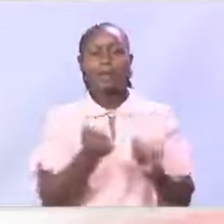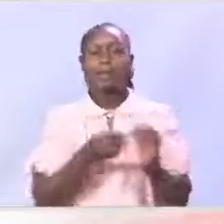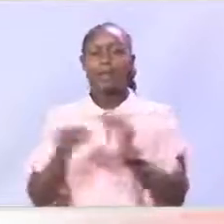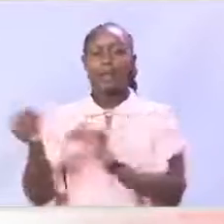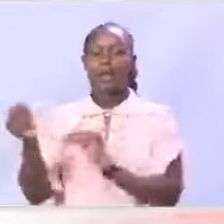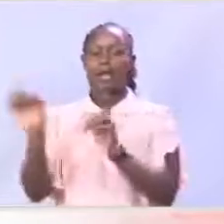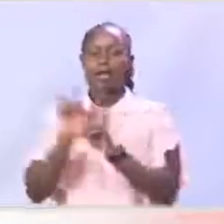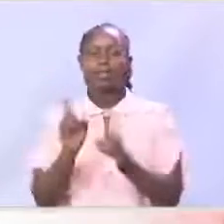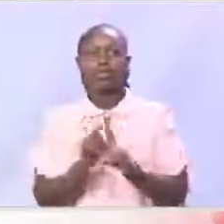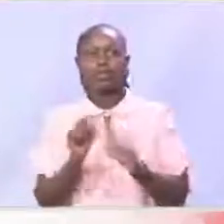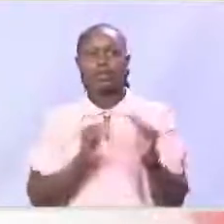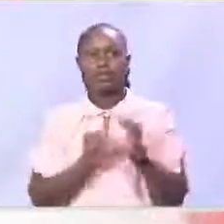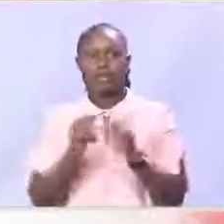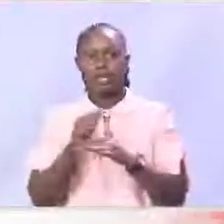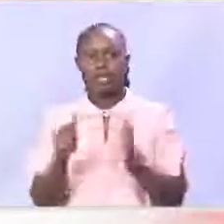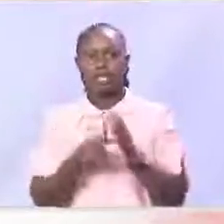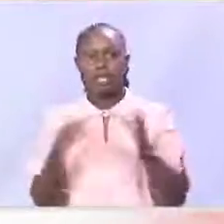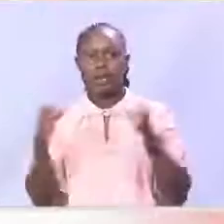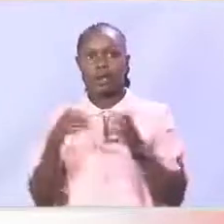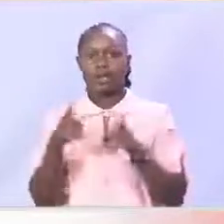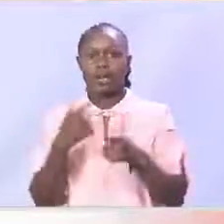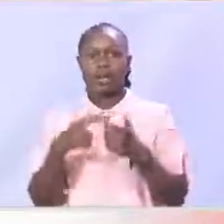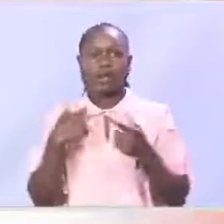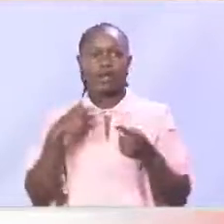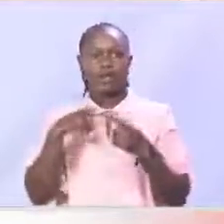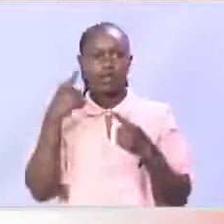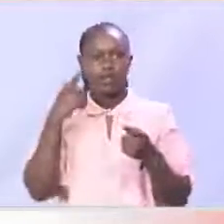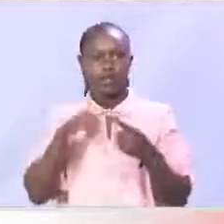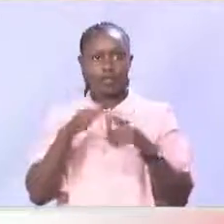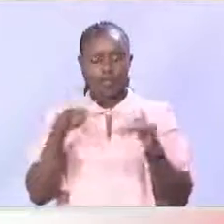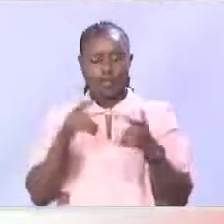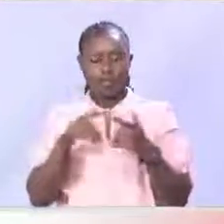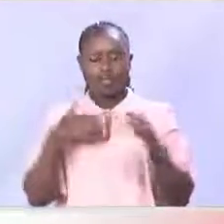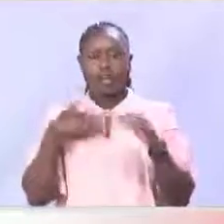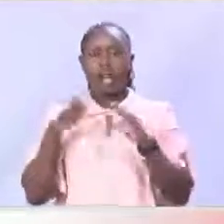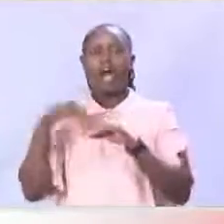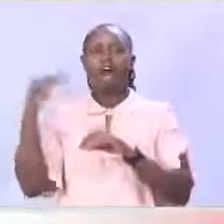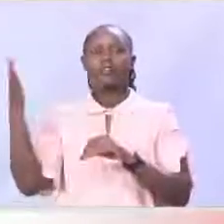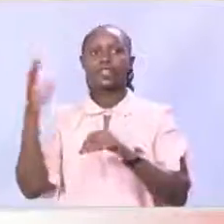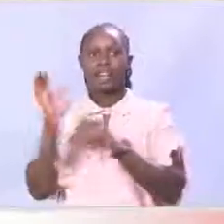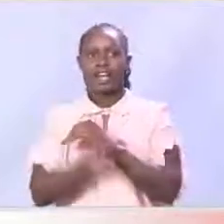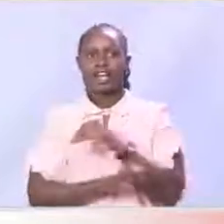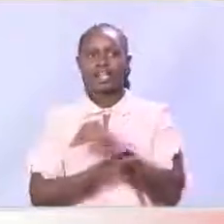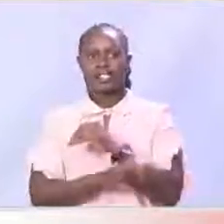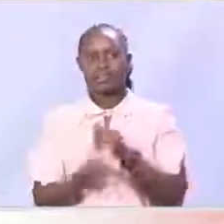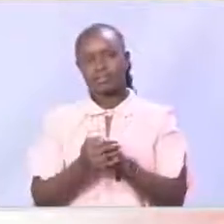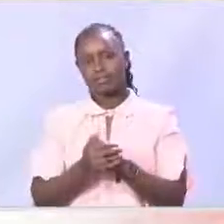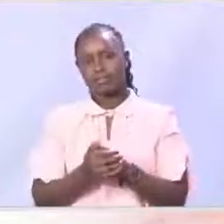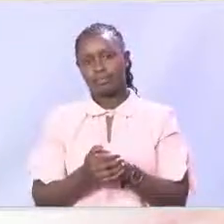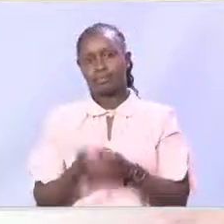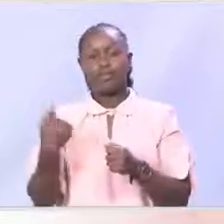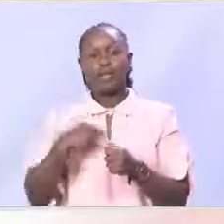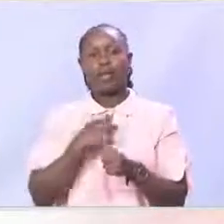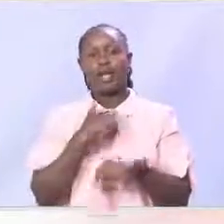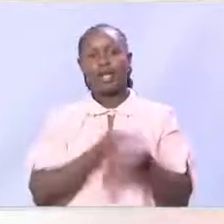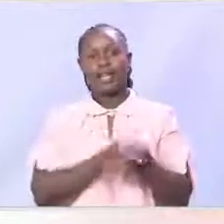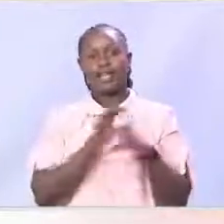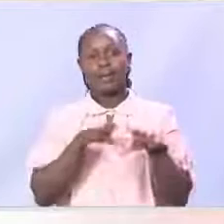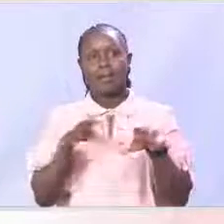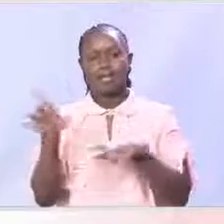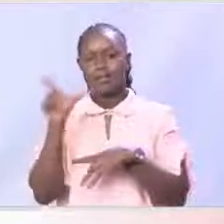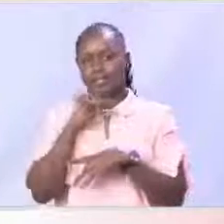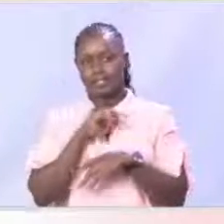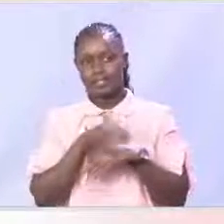hivi karibuni kampuni hizo zikasitisha shughuli za kuagiza bidhaa kutoka nje ya nchi. Ugu tumepata soko. East